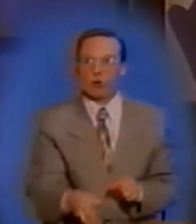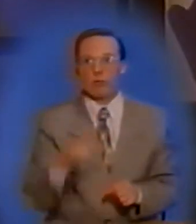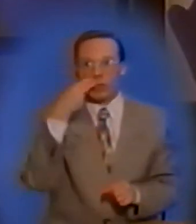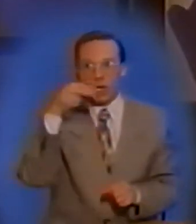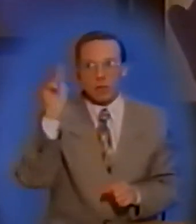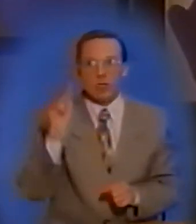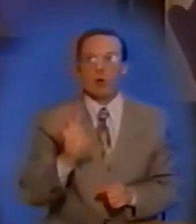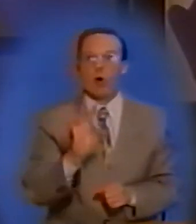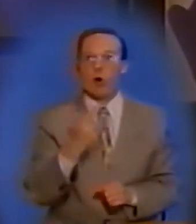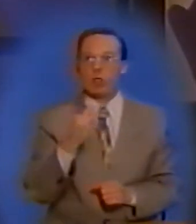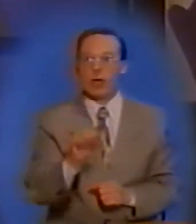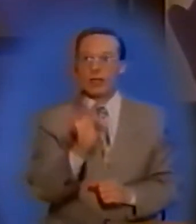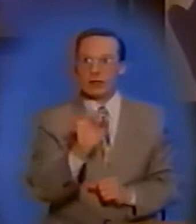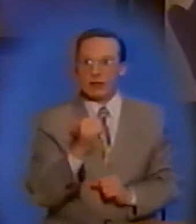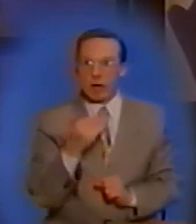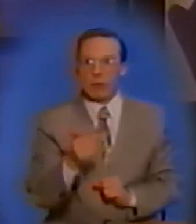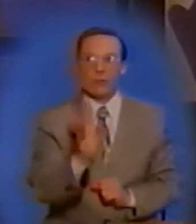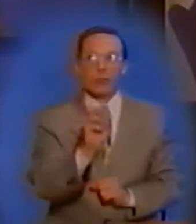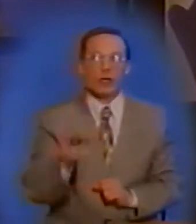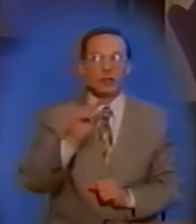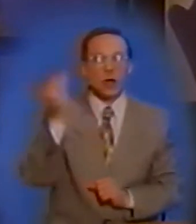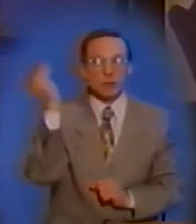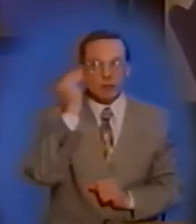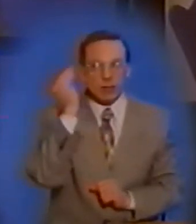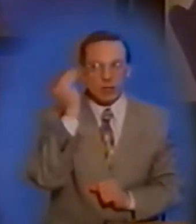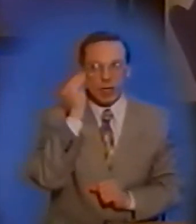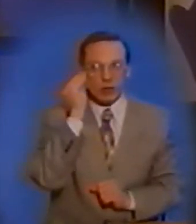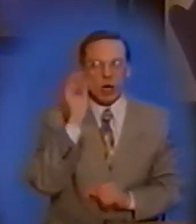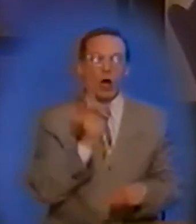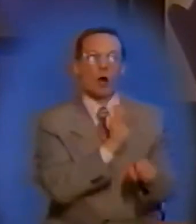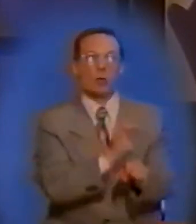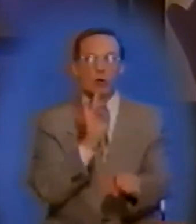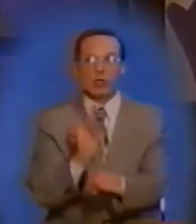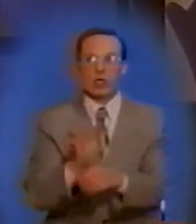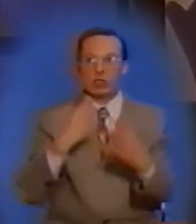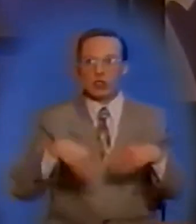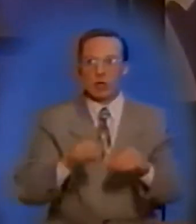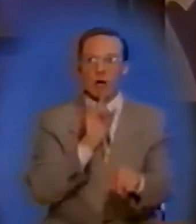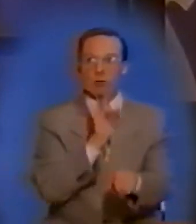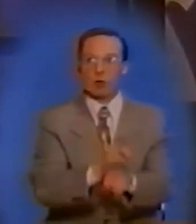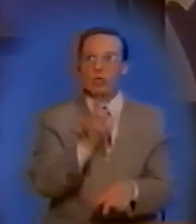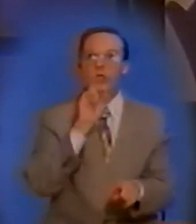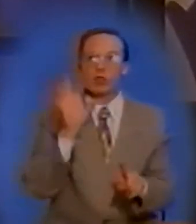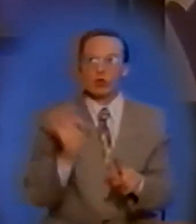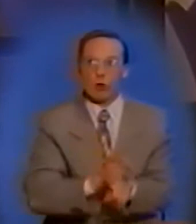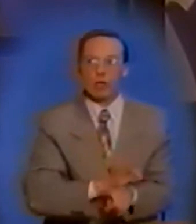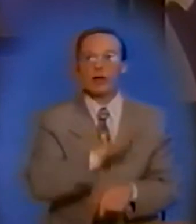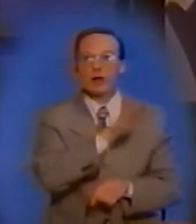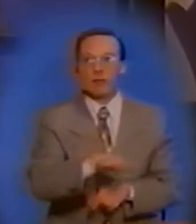laimingu, o ne tam, kad apsimetinėti, apgaudinėti šeimą, apgaudinėti žmoną,